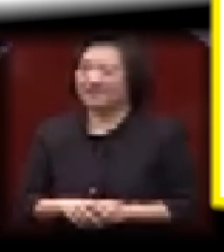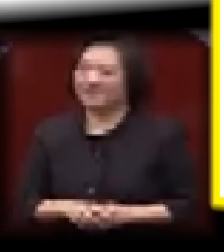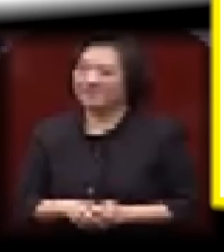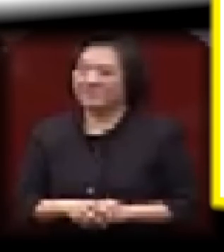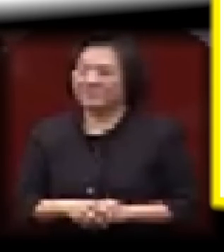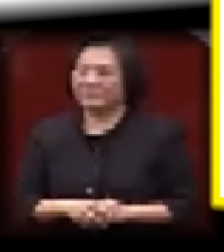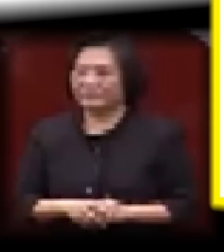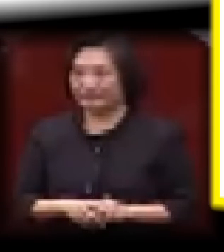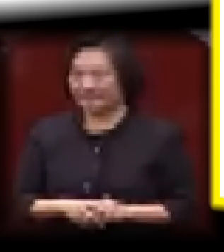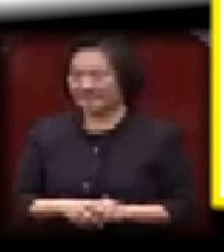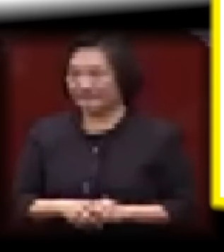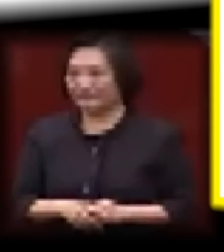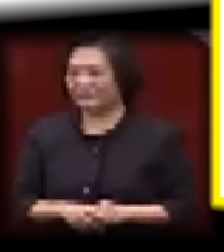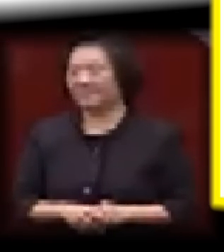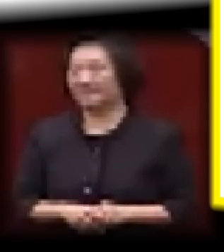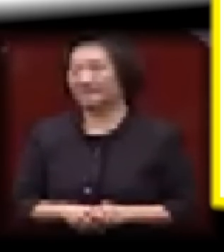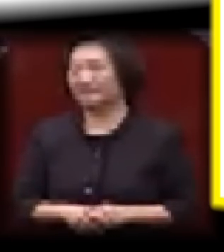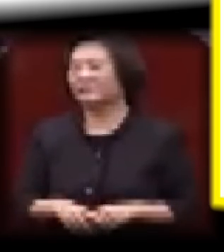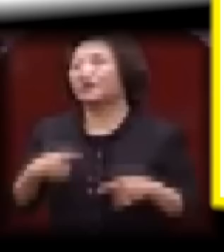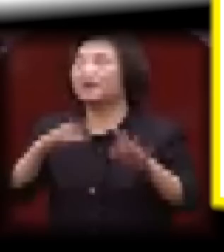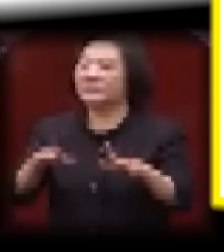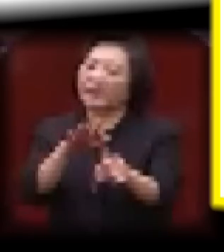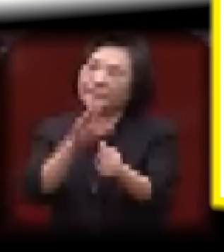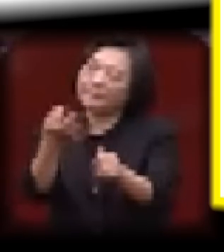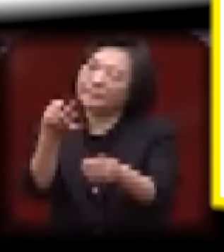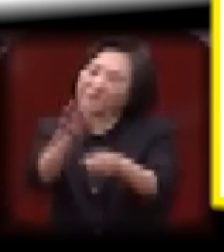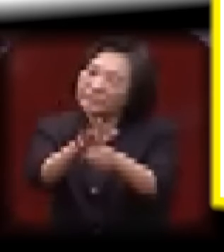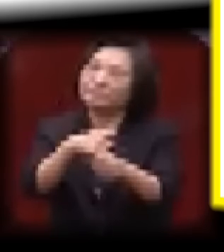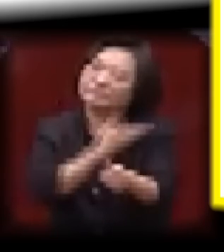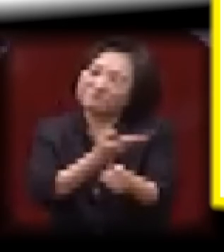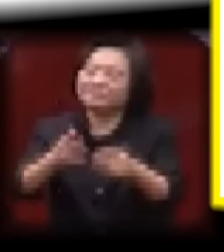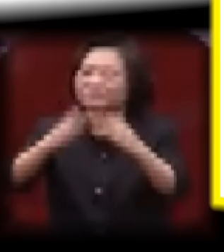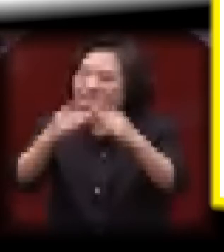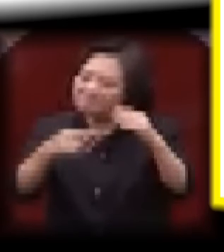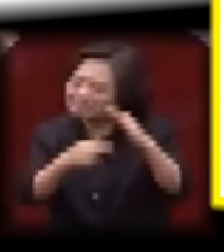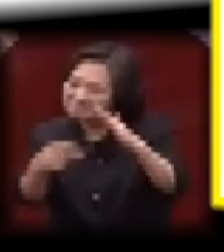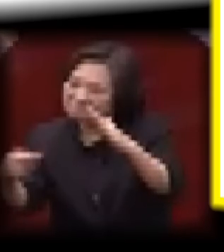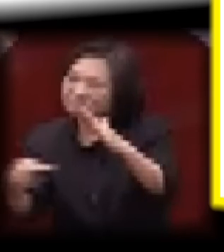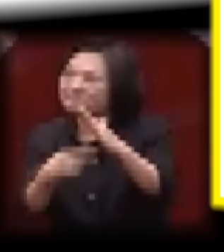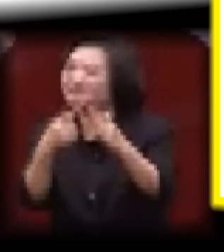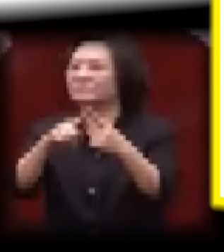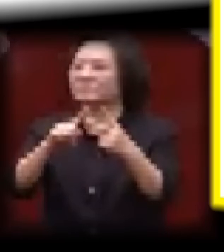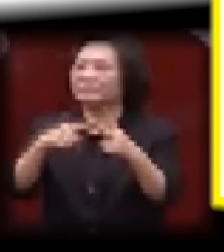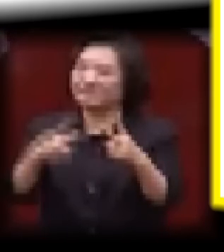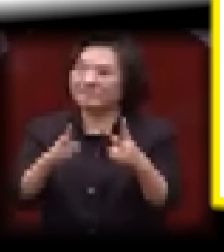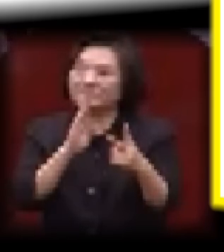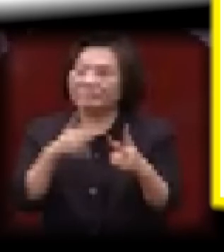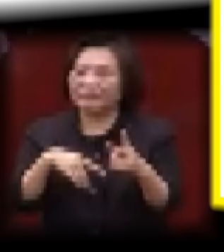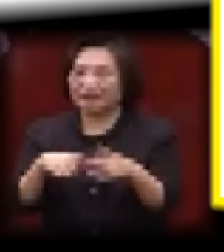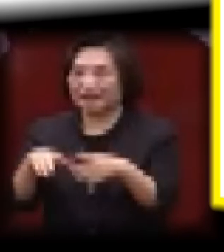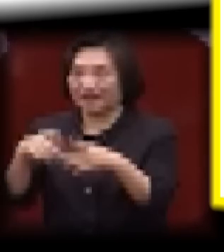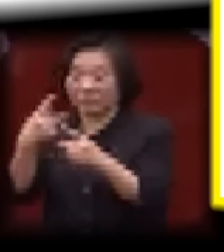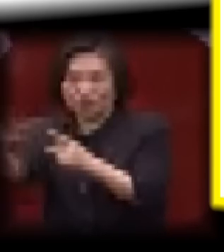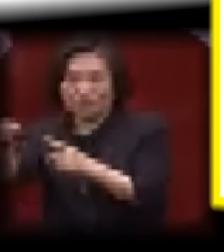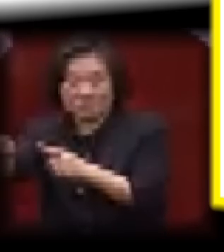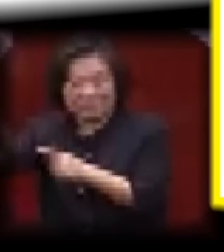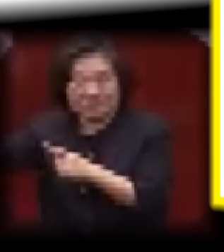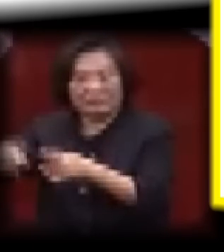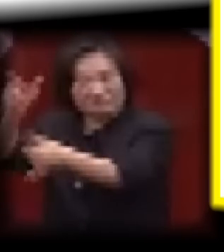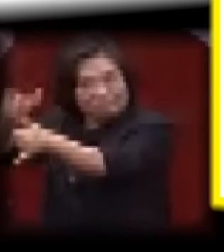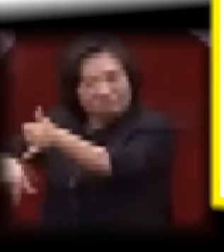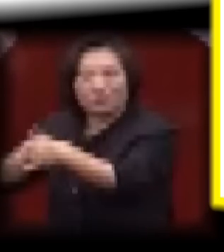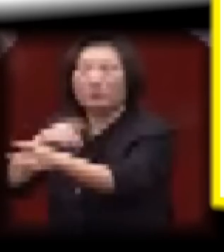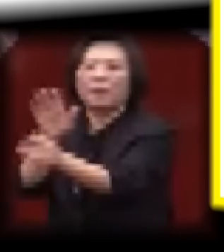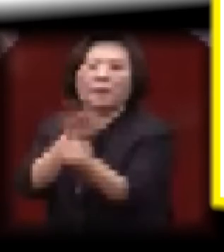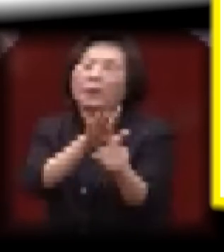个什么什么整修房子的钱呐，还跟他保证说不会遇到二房客，我们帮你收钱，